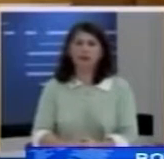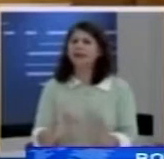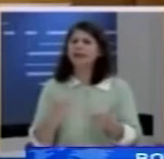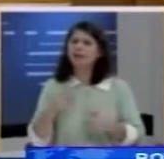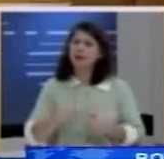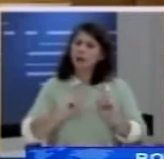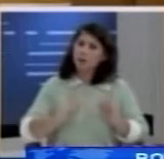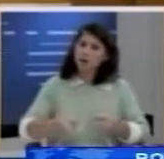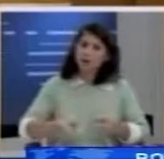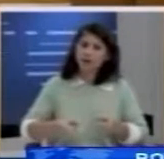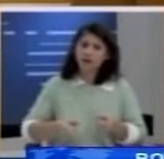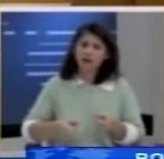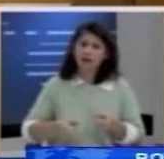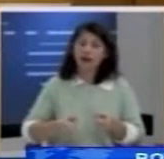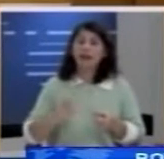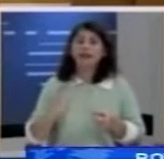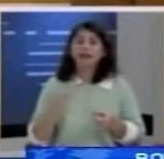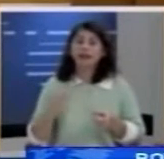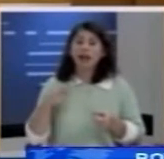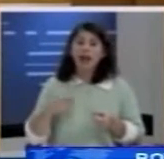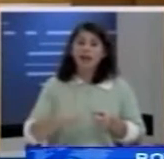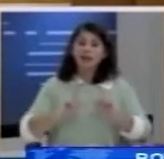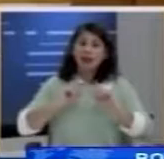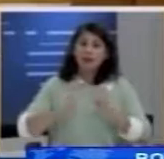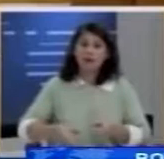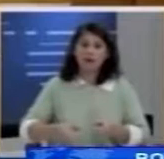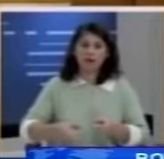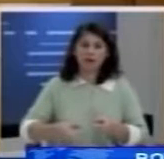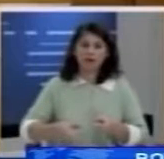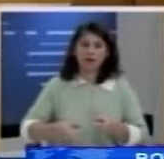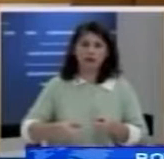Και γιατί αυτή η απόφαση? Γιατί αυτή η απόφαση?